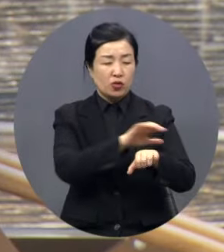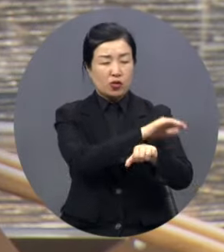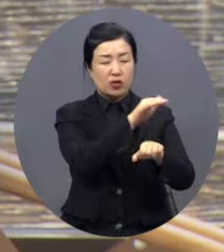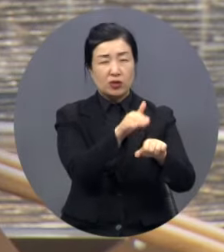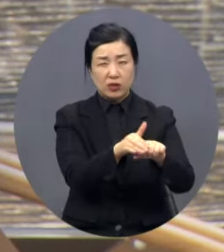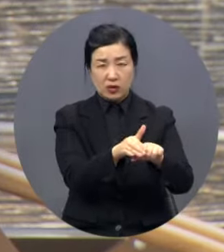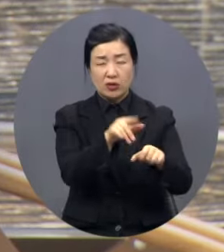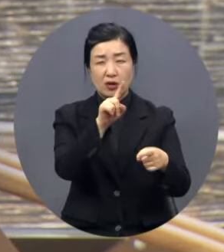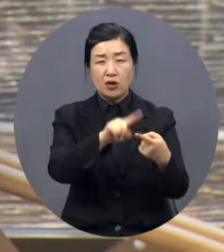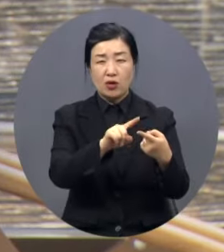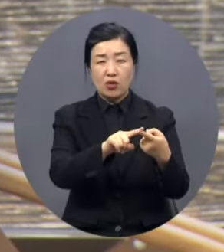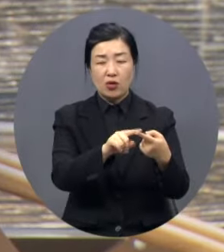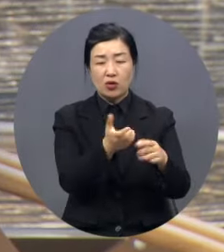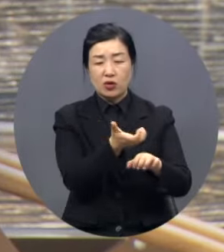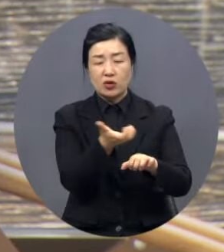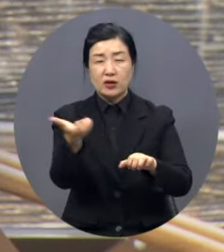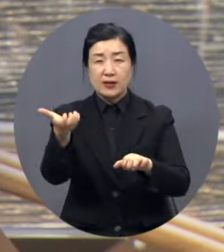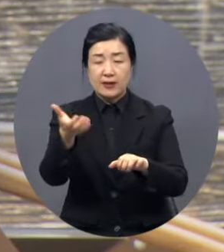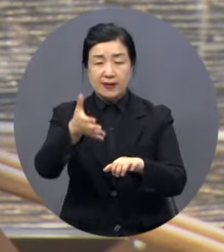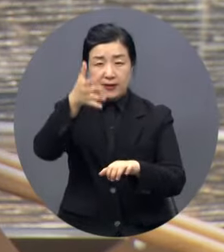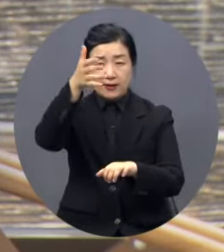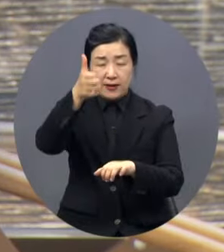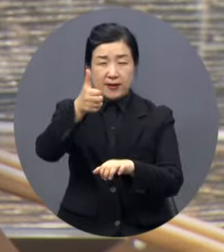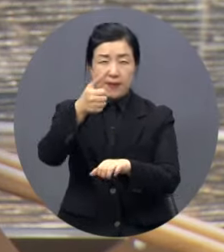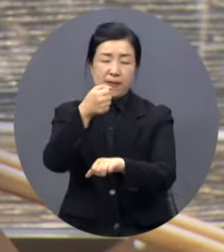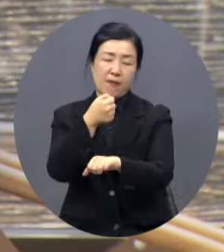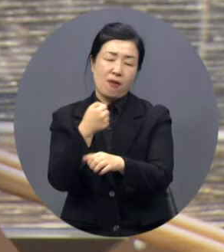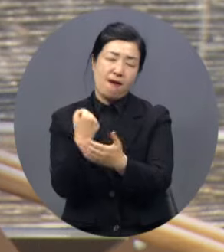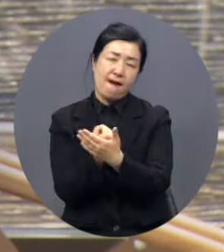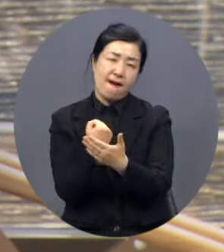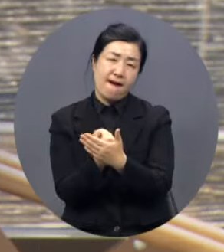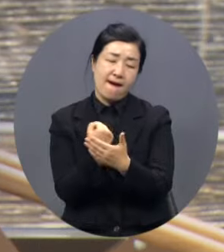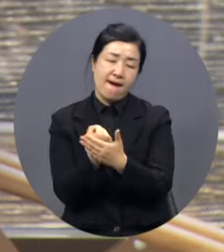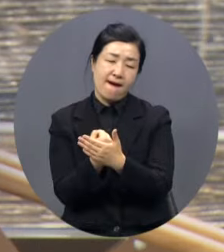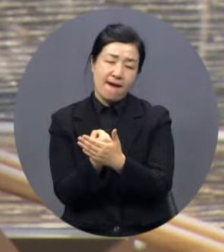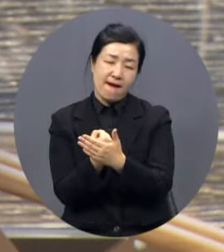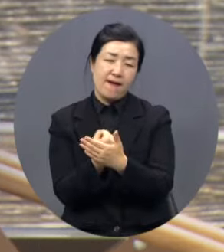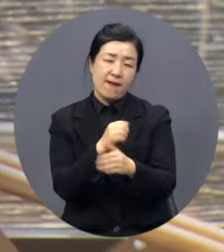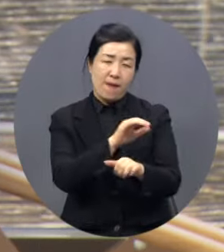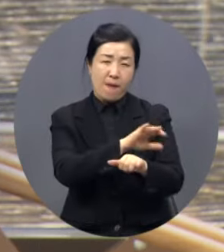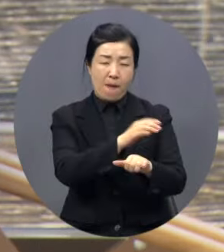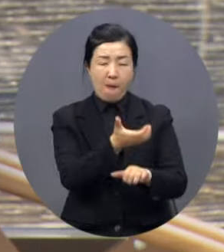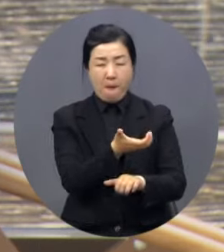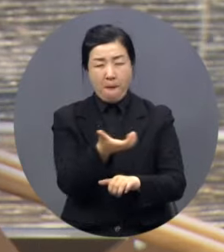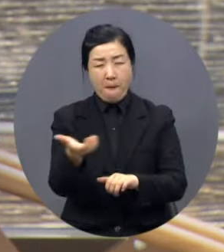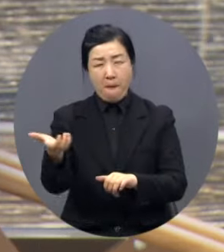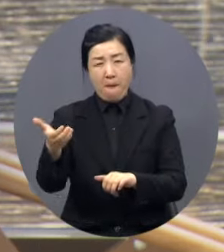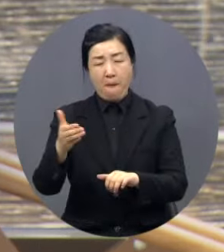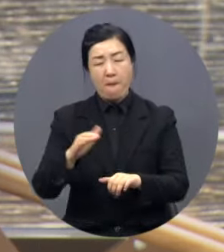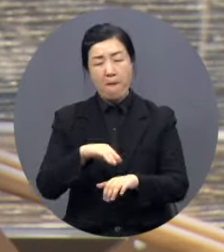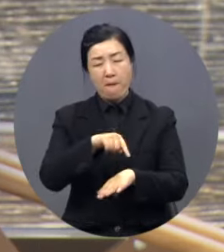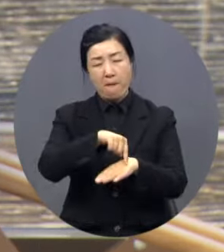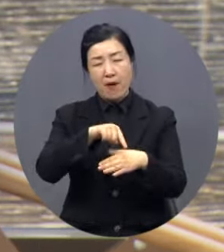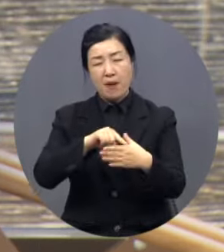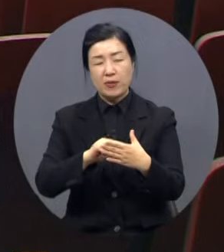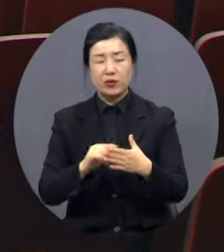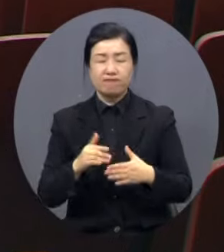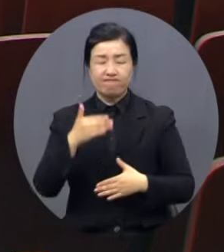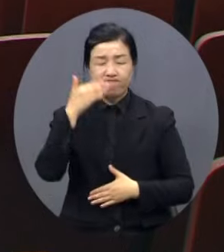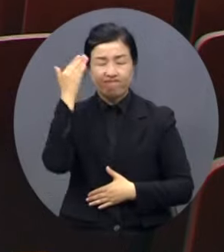못했던 서장님의 대한 저희의 마음의 짐이 이제야 조금 가벼워지는